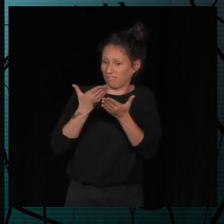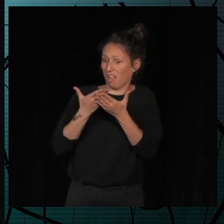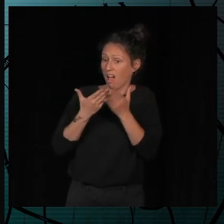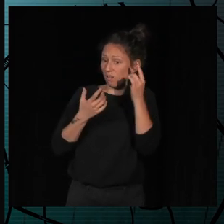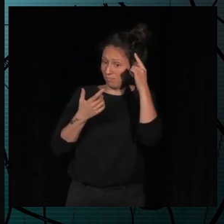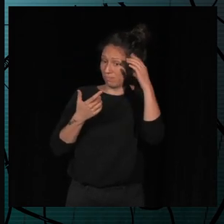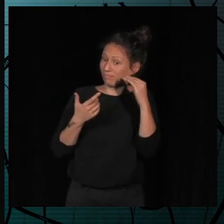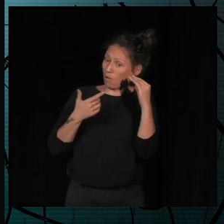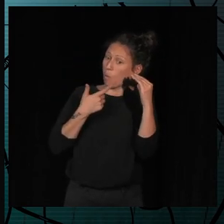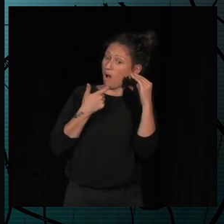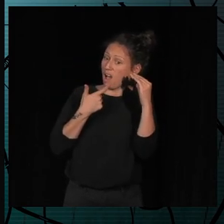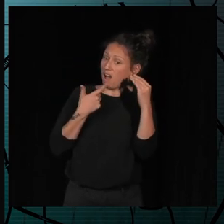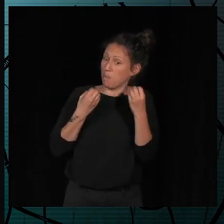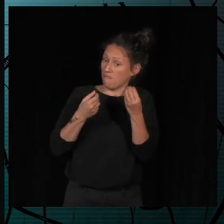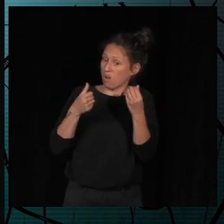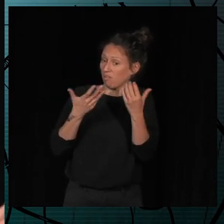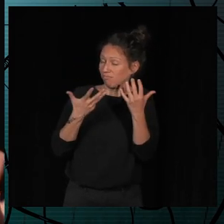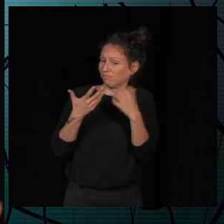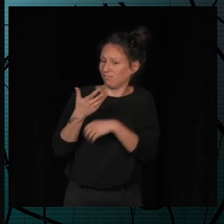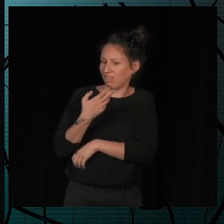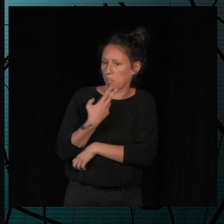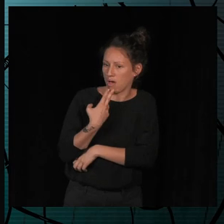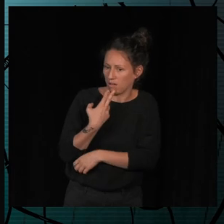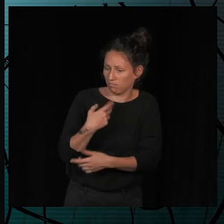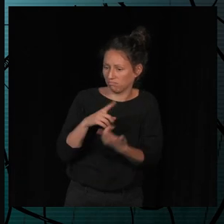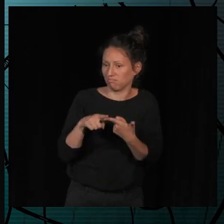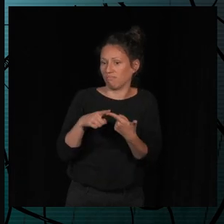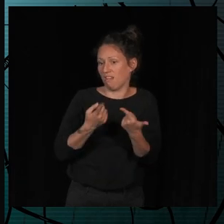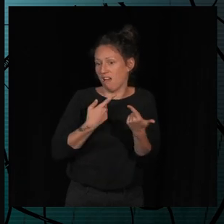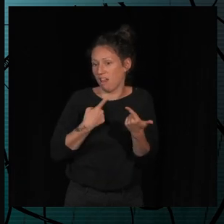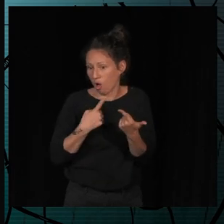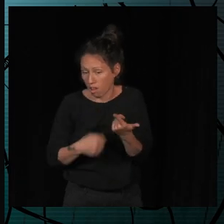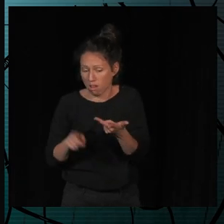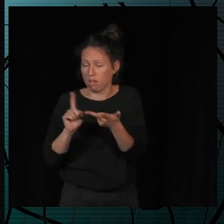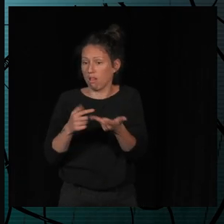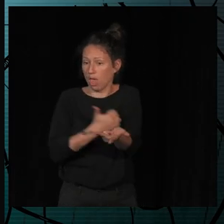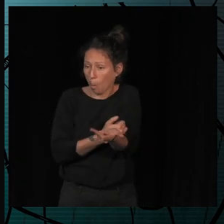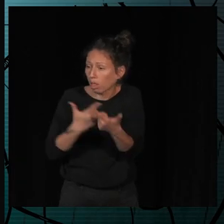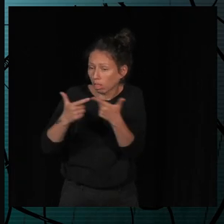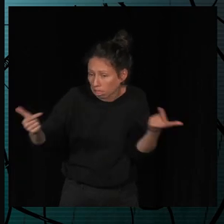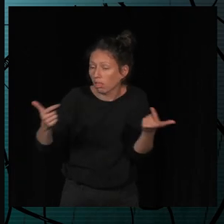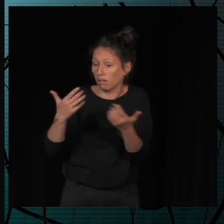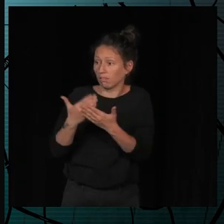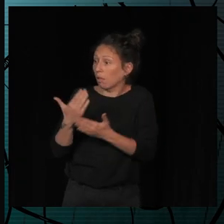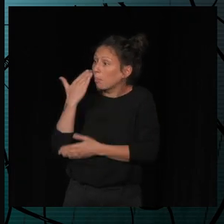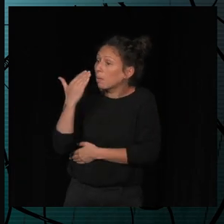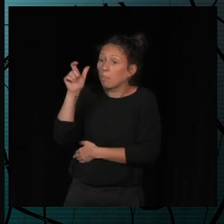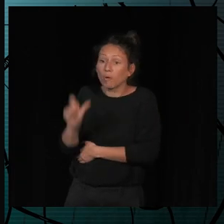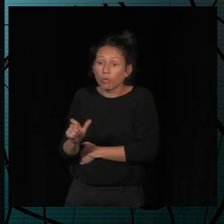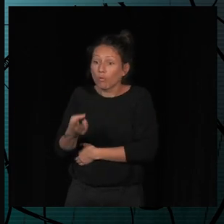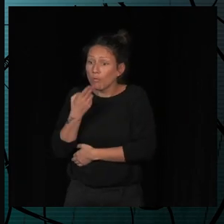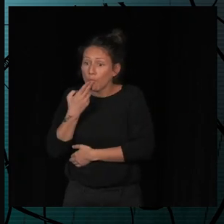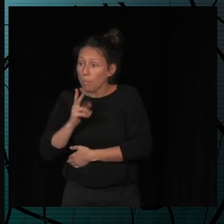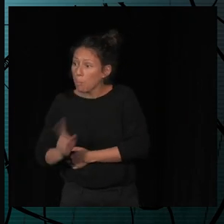tabac le tabac ensuite l'alcool l'héroïne cocaïne et cetera donc du coup quelqu'un qui ne fume pas ou qui fume qui n'a pas